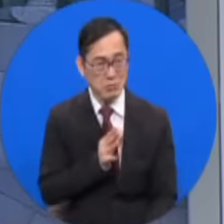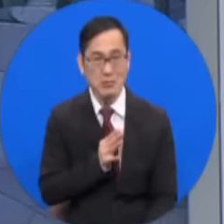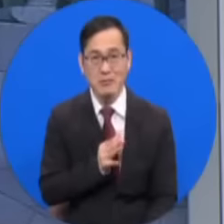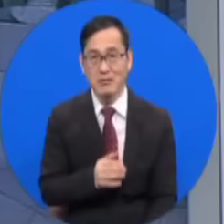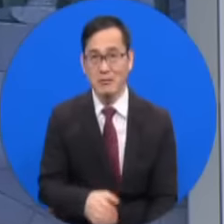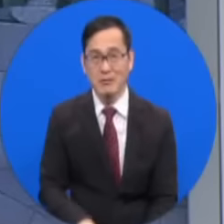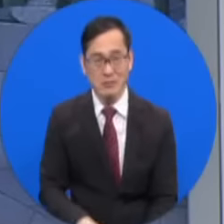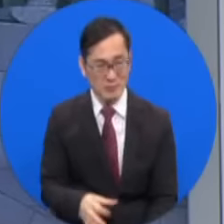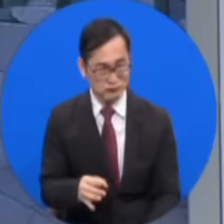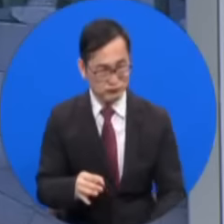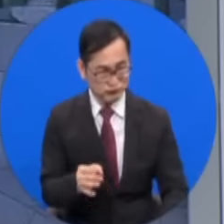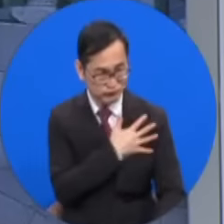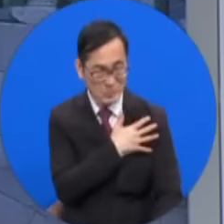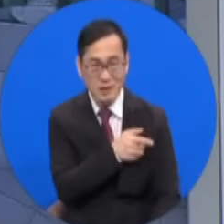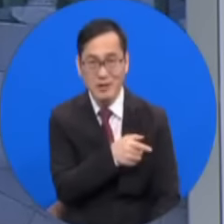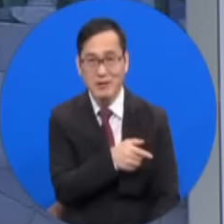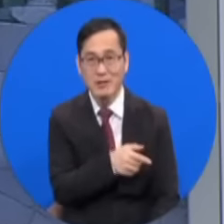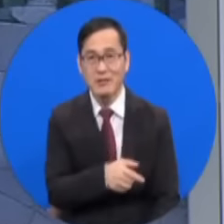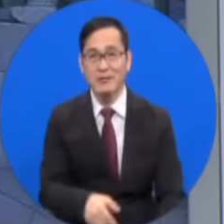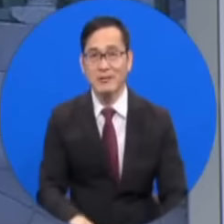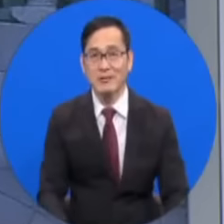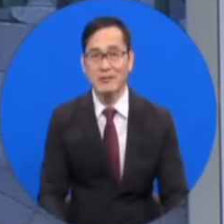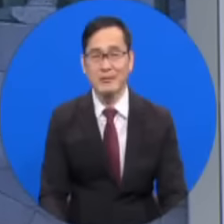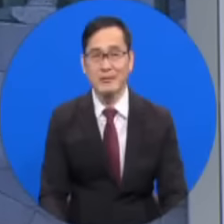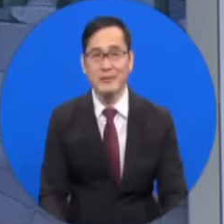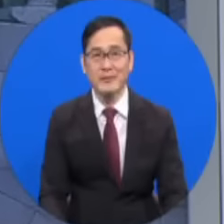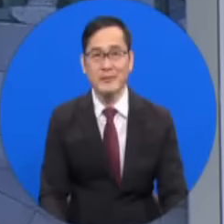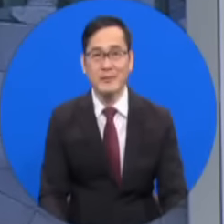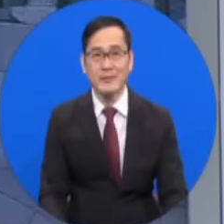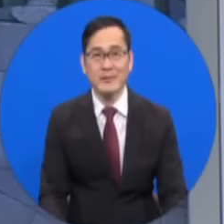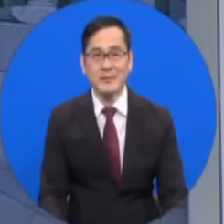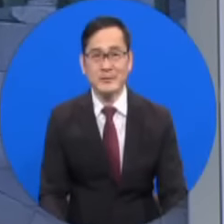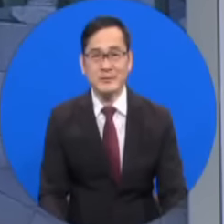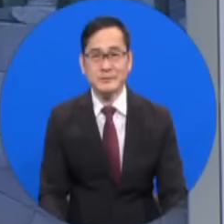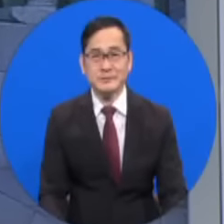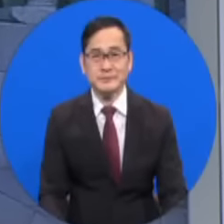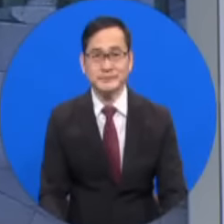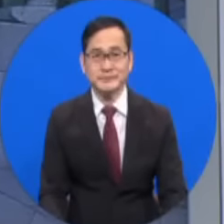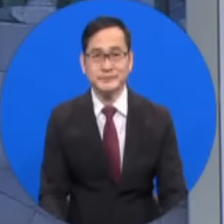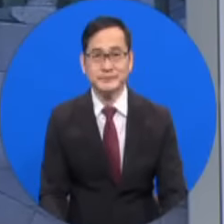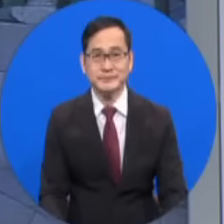자산가인 것으로 좀 뒤늦게 밝혀져서 놀라움을 주고도 있는데